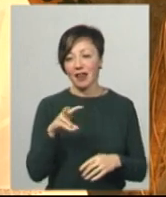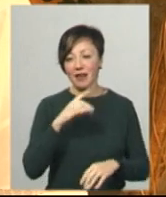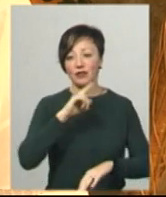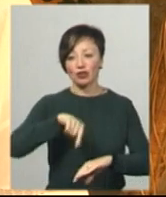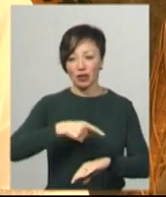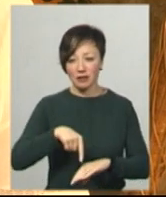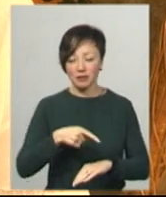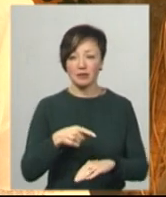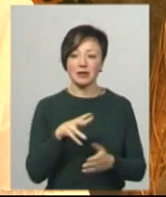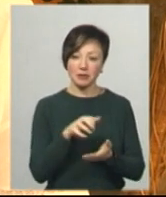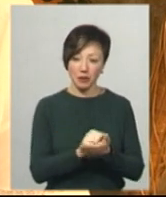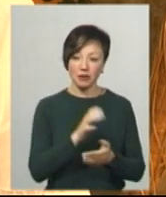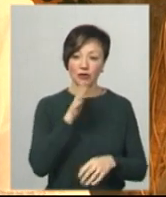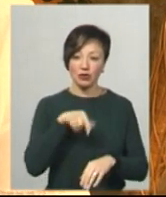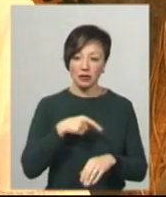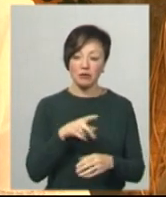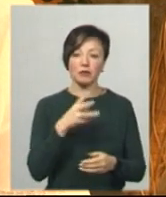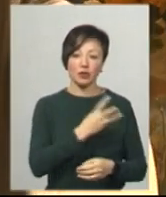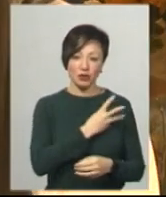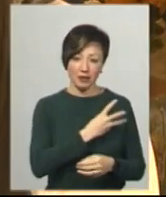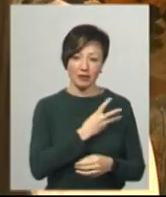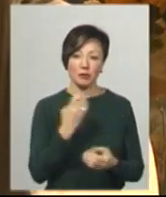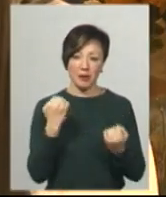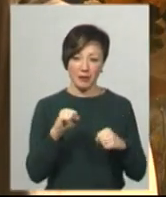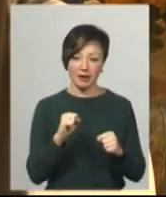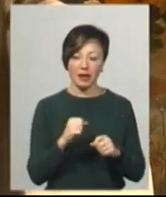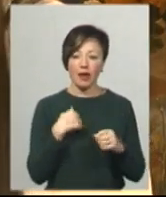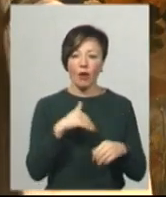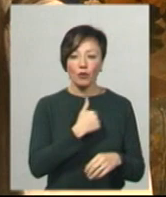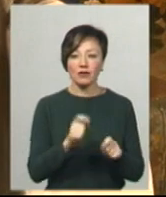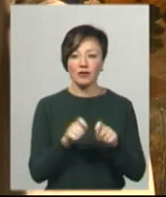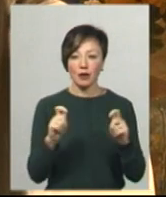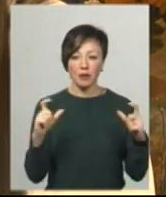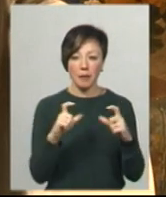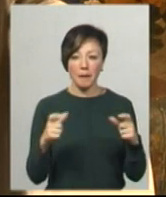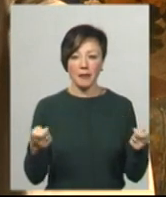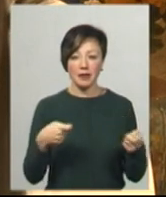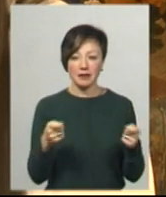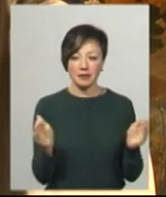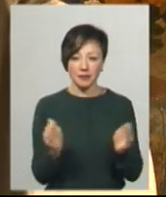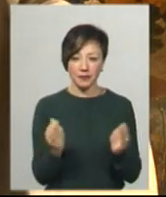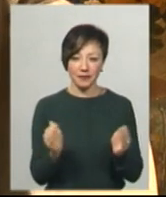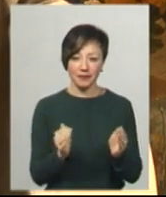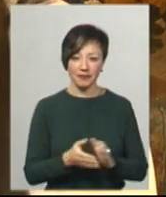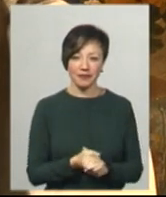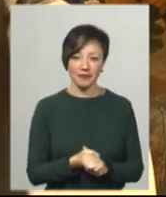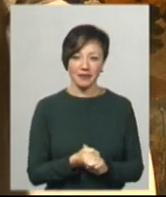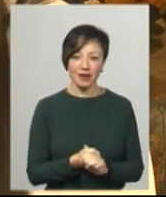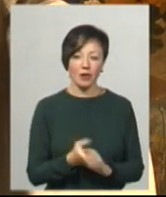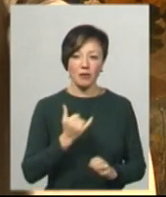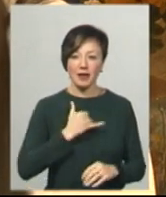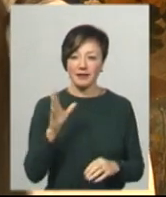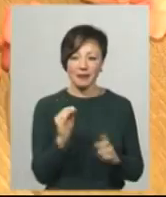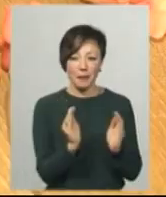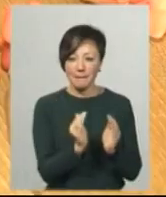часом, правда, це займає час, але бажання перемагає. Крамничку, я думаю, створити якусь невеличку, маленьку, бо в мене